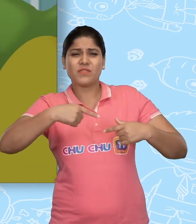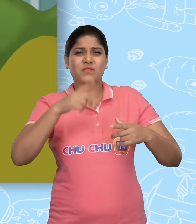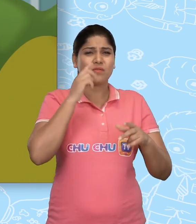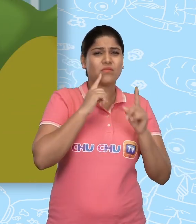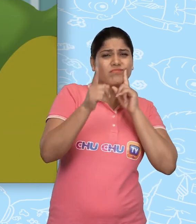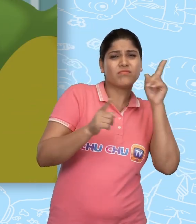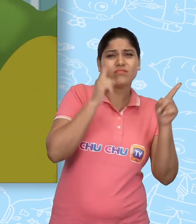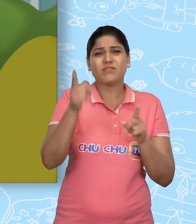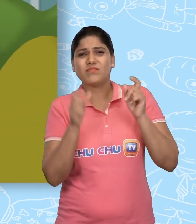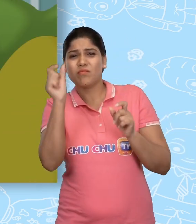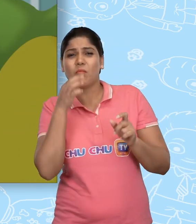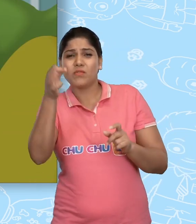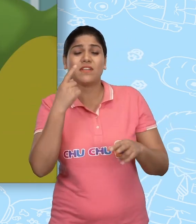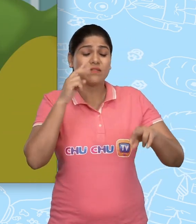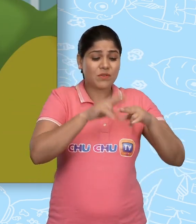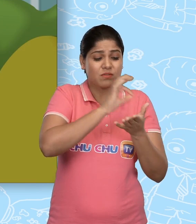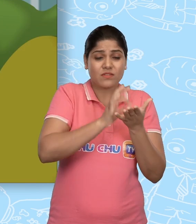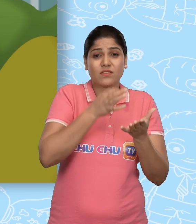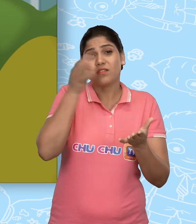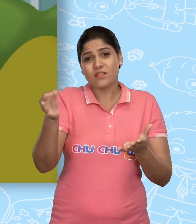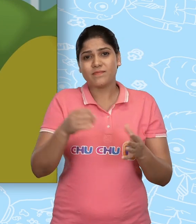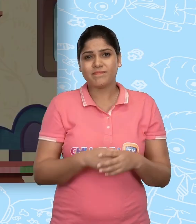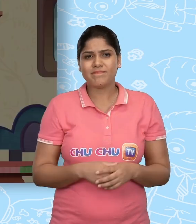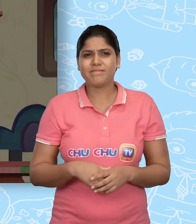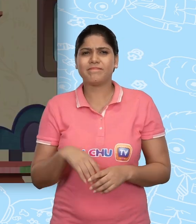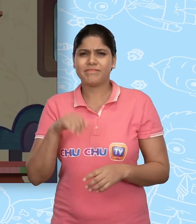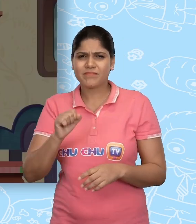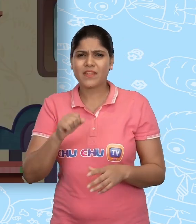ना कोई बहाना बना देता है जब भी मैं लिखने को कहती हूँ।